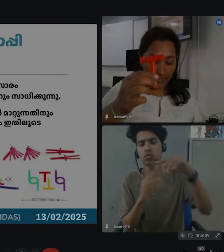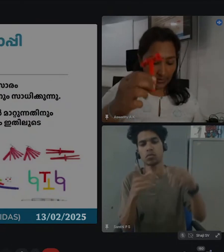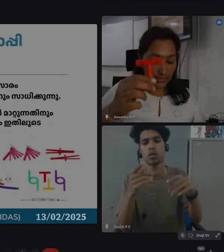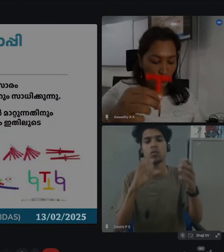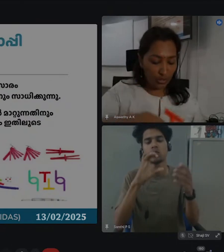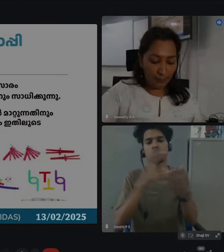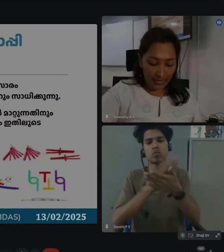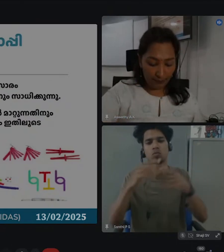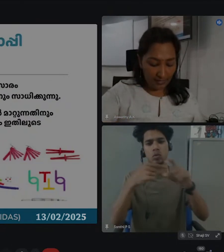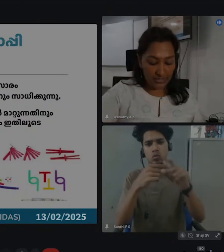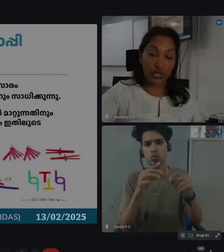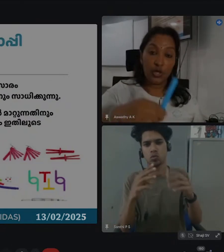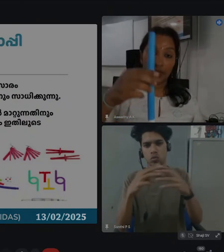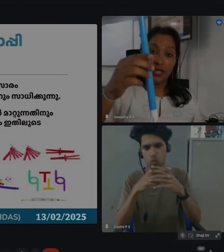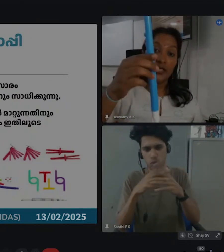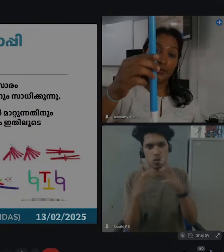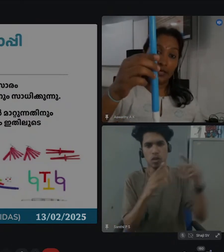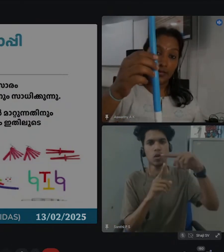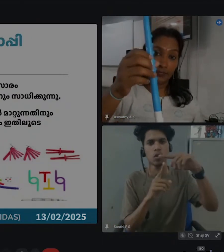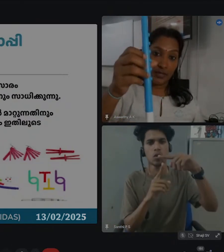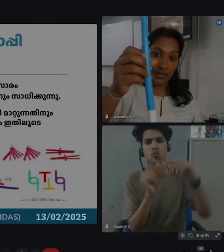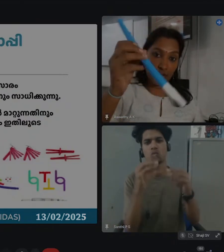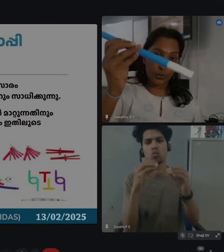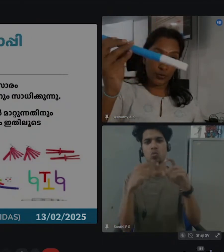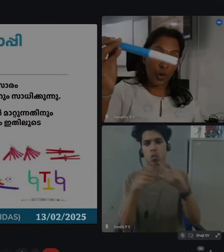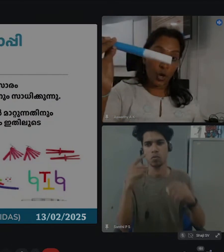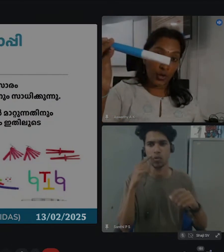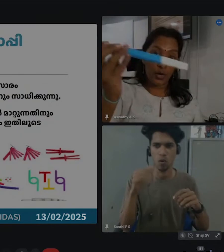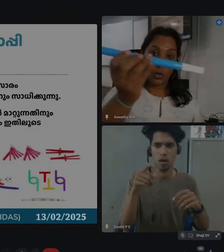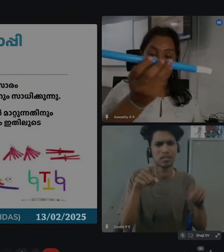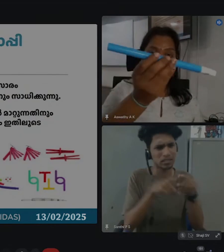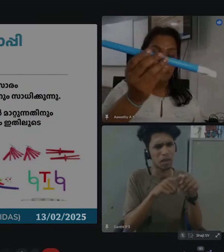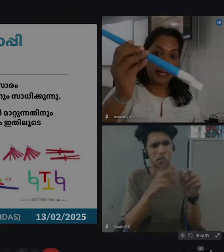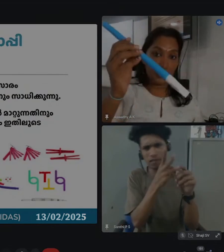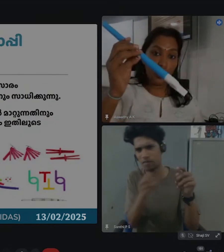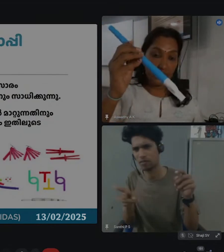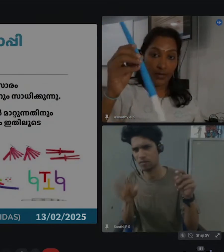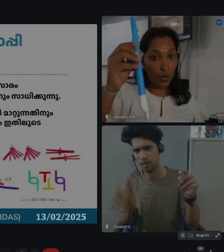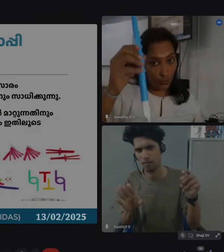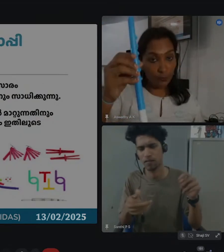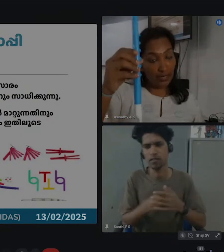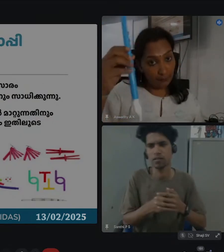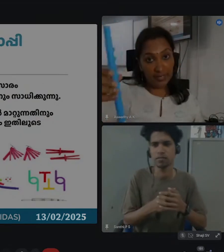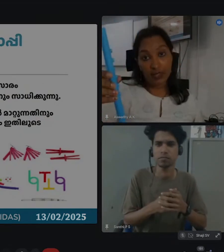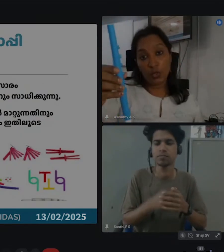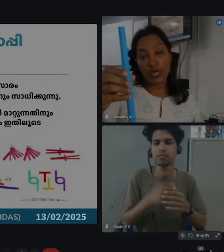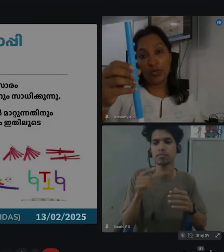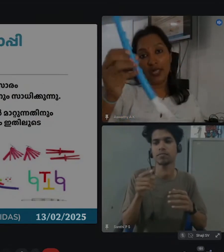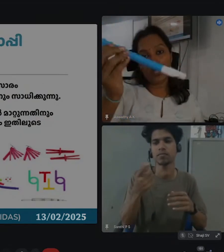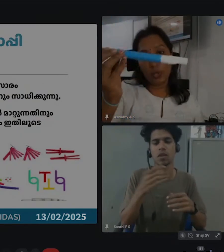ട്യൂബ് എന്നാണ്. ഇതുപോലുള്ള പല വസ്തുക്കളുണ്ട്. നമുക്ക് ഇതൊരു ഹോൺ എന്നാണ് ഇതിനെ പറയുന്നത്. ഹോണിന്റെ